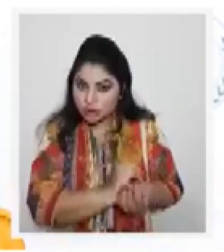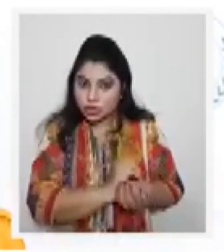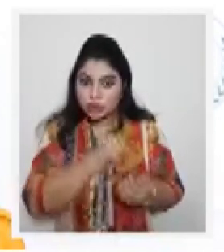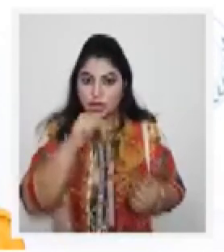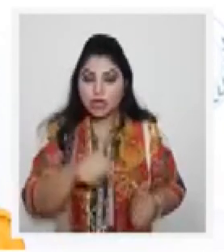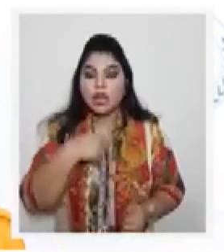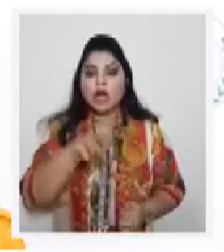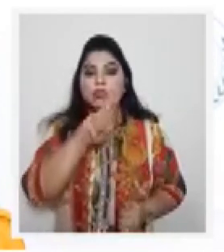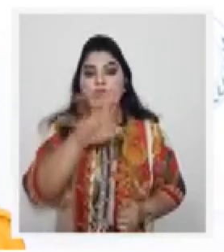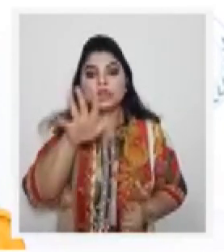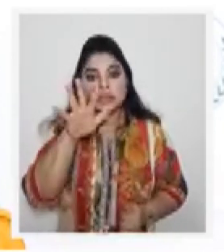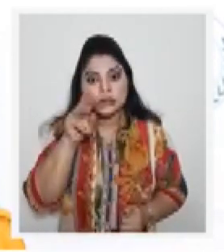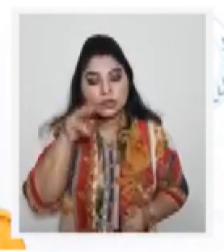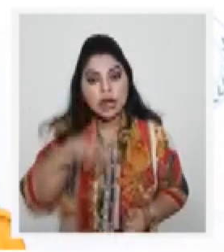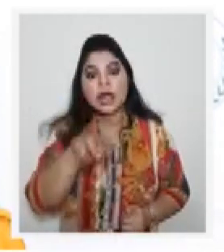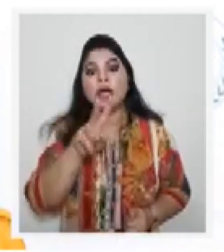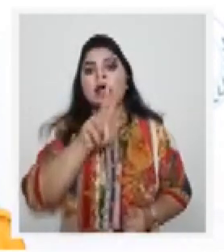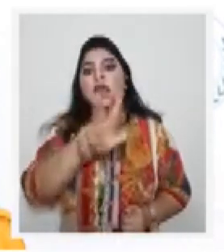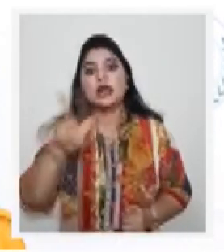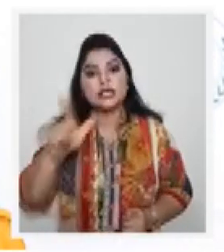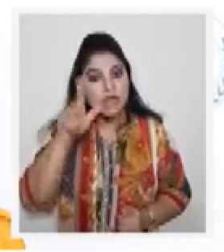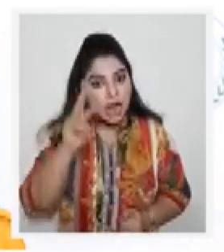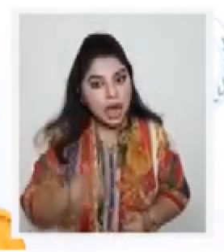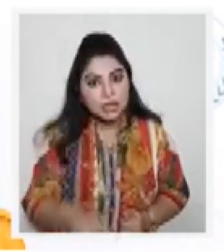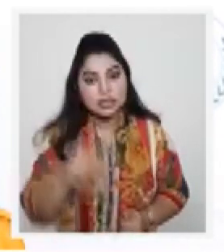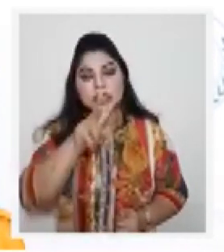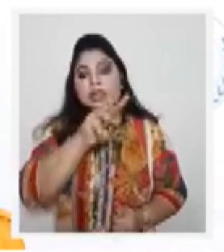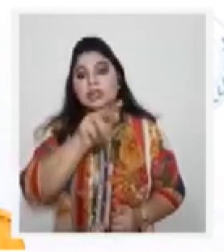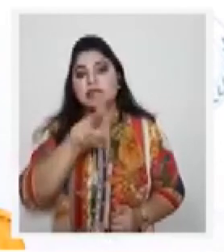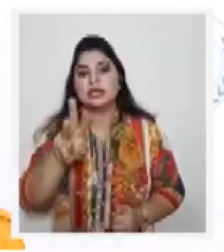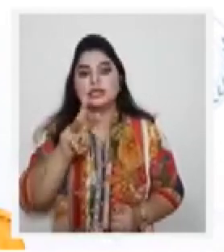ব্যক্তিগত সুরক্ষা সামগ্রী এ পর্যন্ত সংগ্রহ হয়েছে